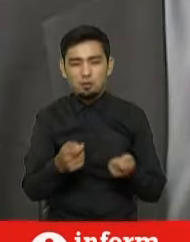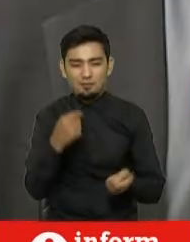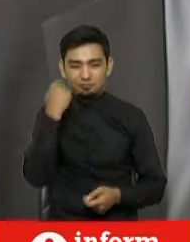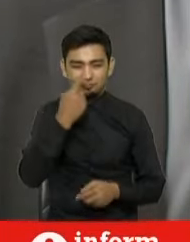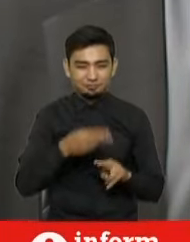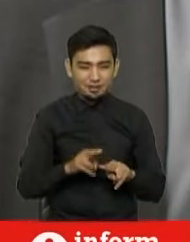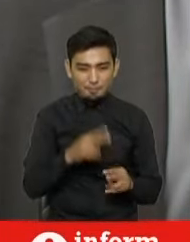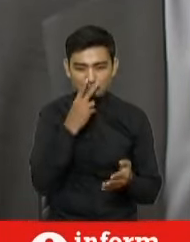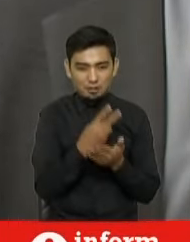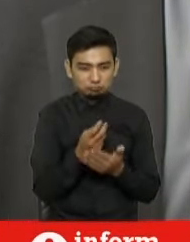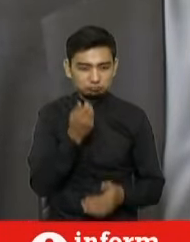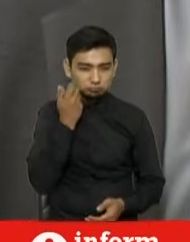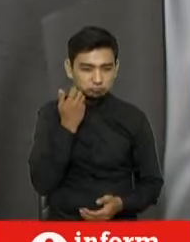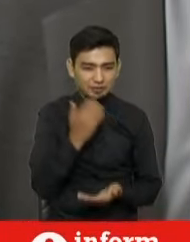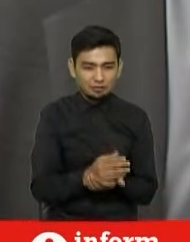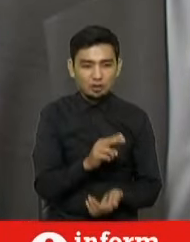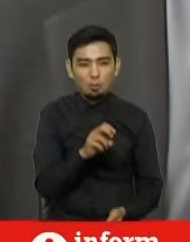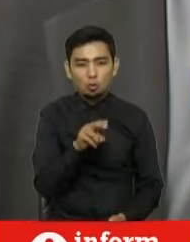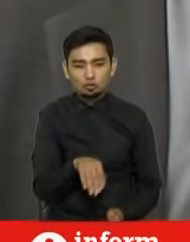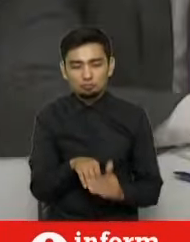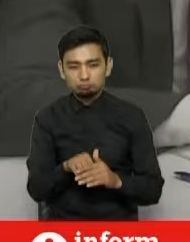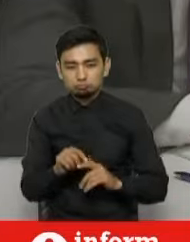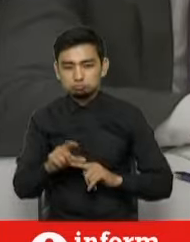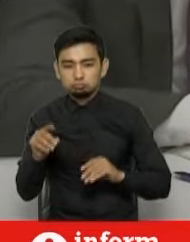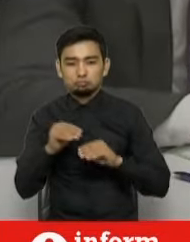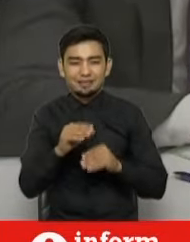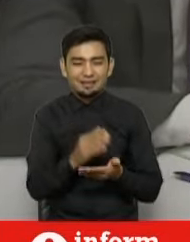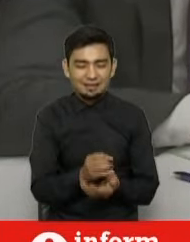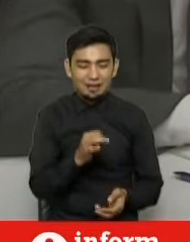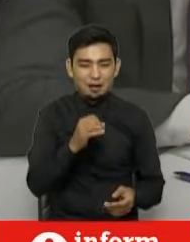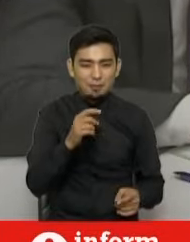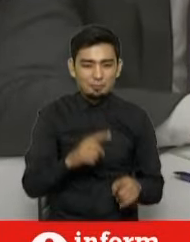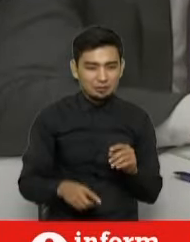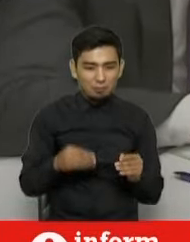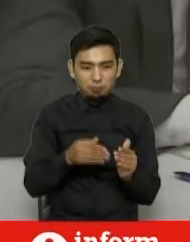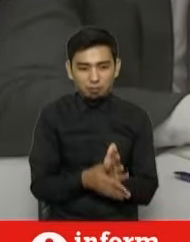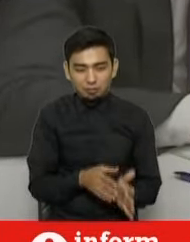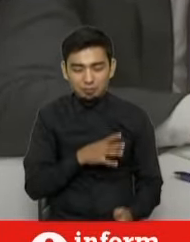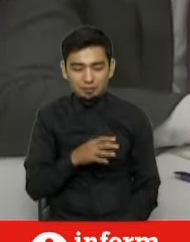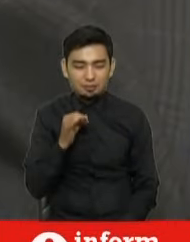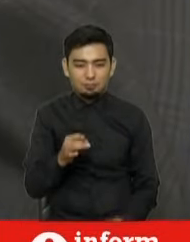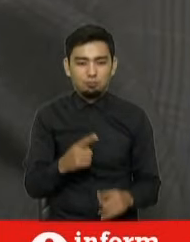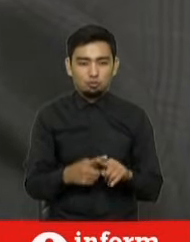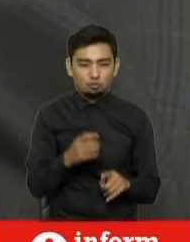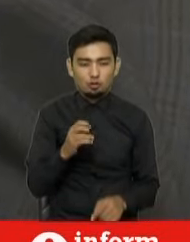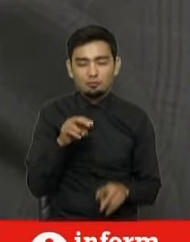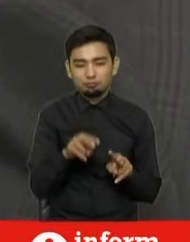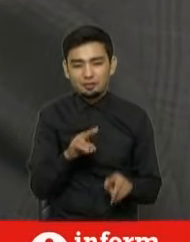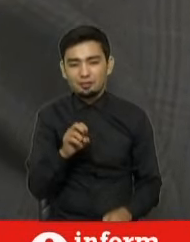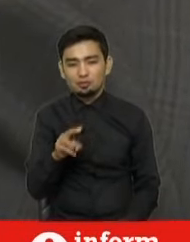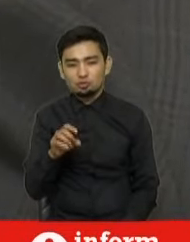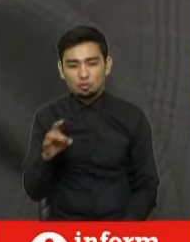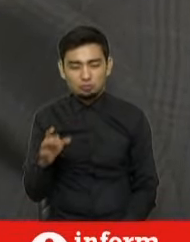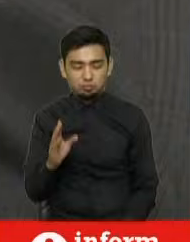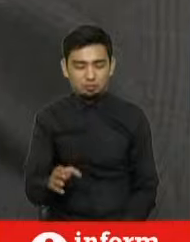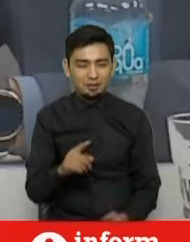превысить показатели доходности депозитов. При этом риски потерь накоплений граждан минимизируются за счет дополнительного надзора со стороны